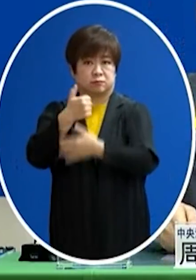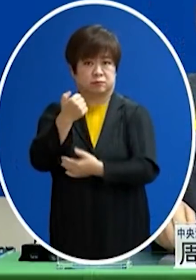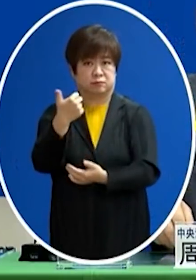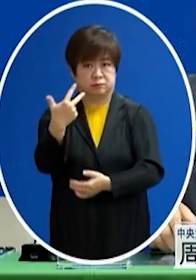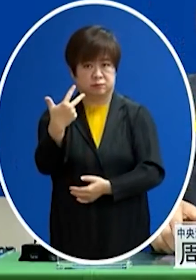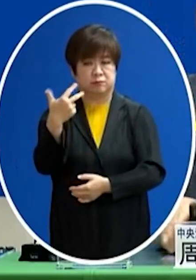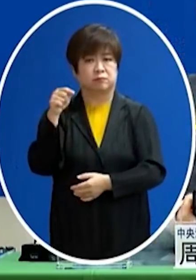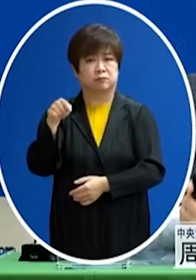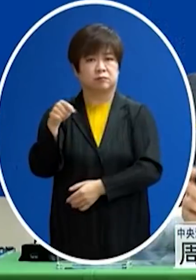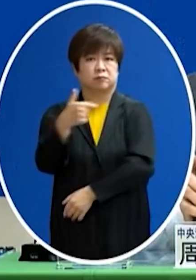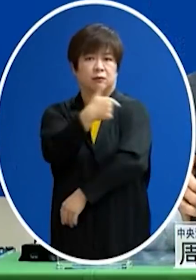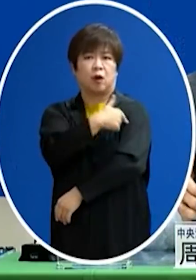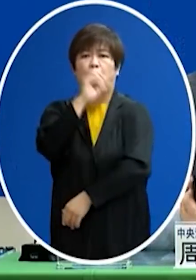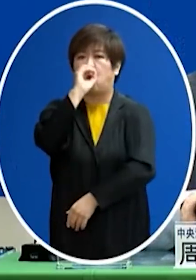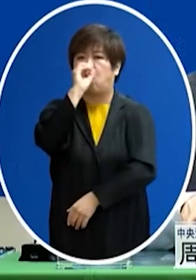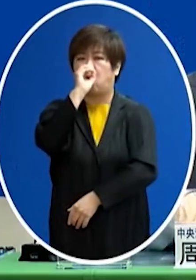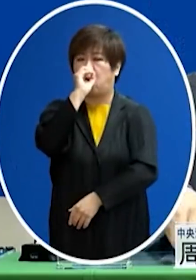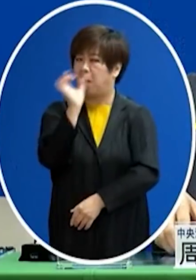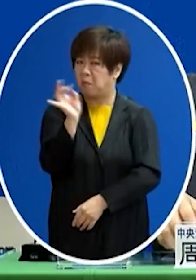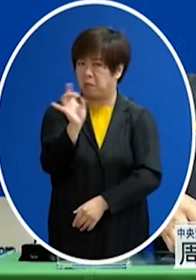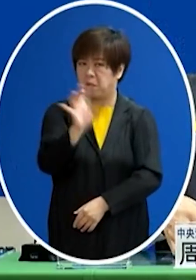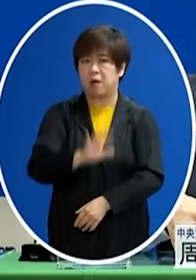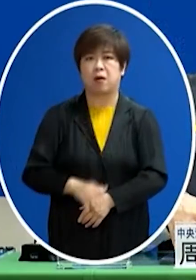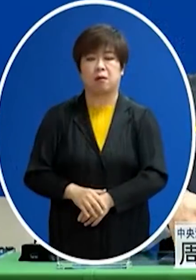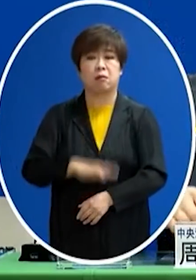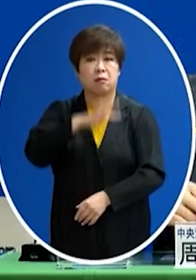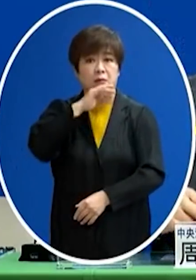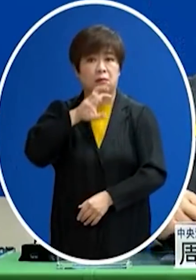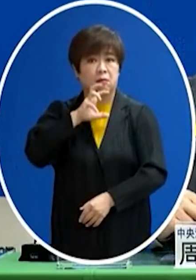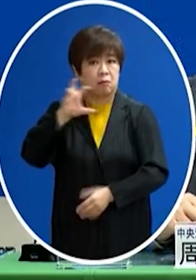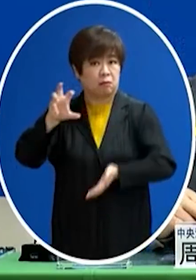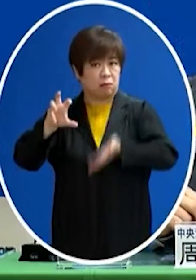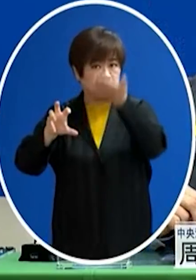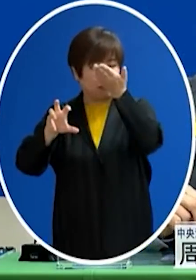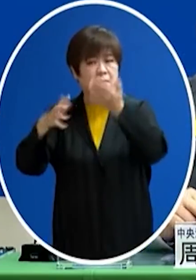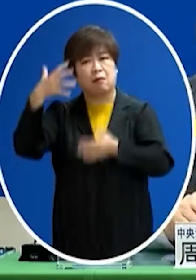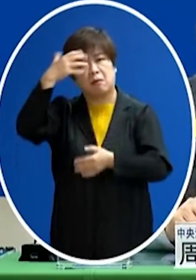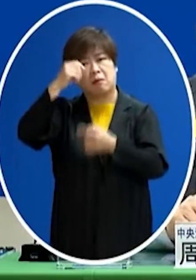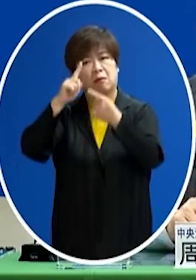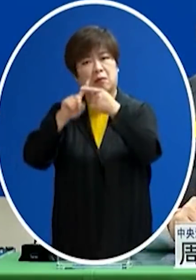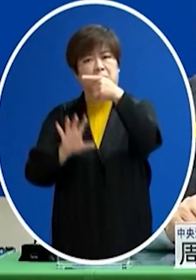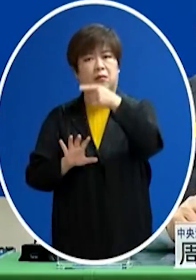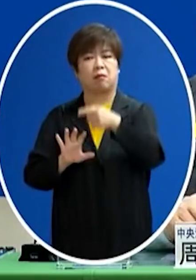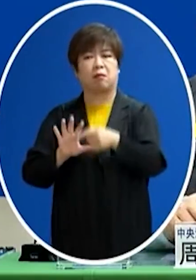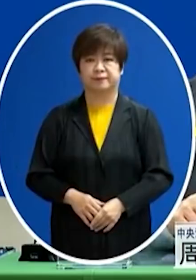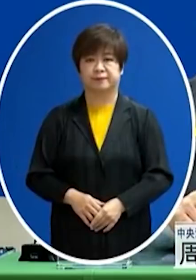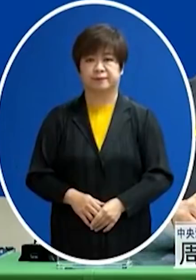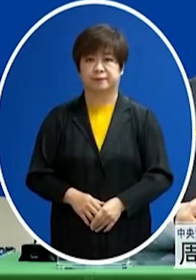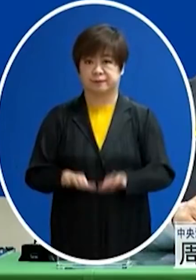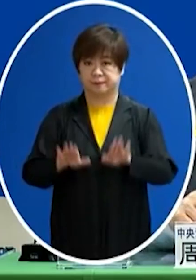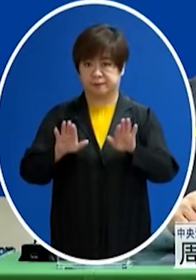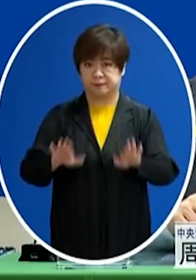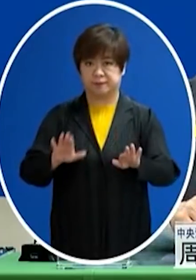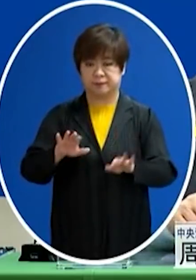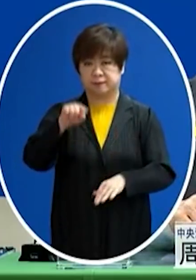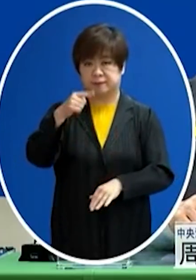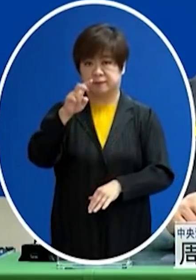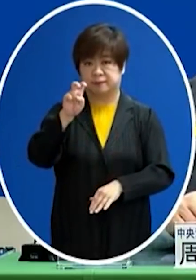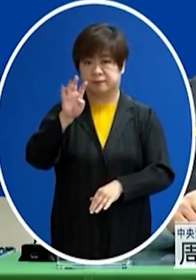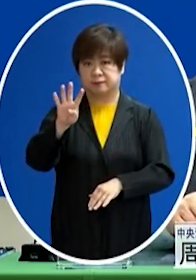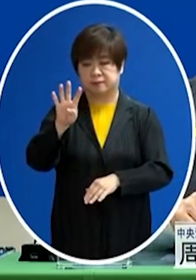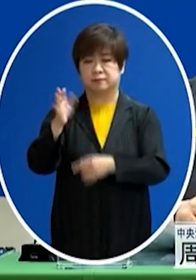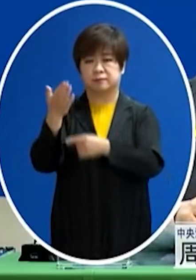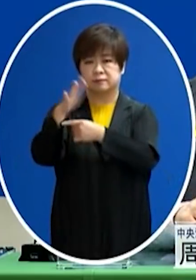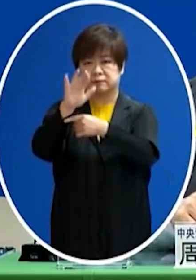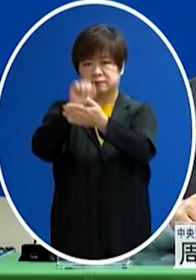57人是没有接种过任何1剂的疫苗，年龄超过80岁的长者是占70位。那今天的124例